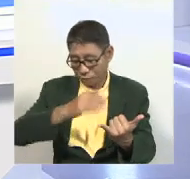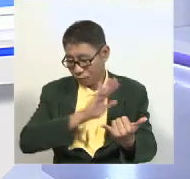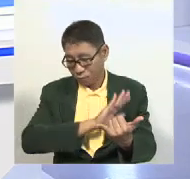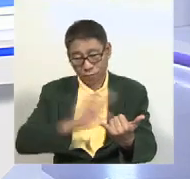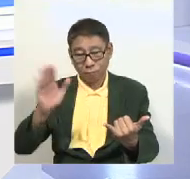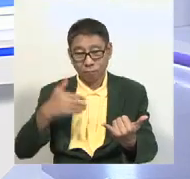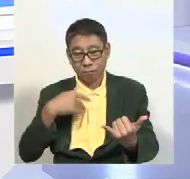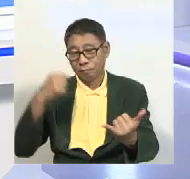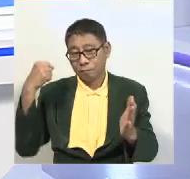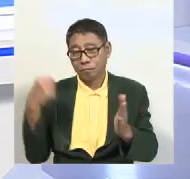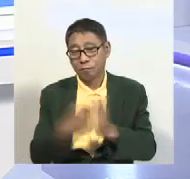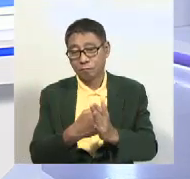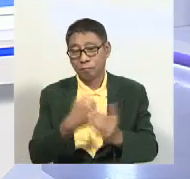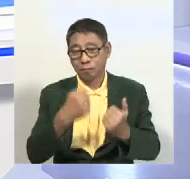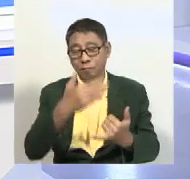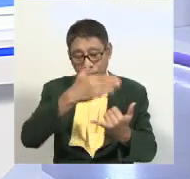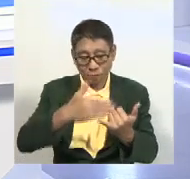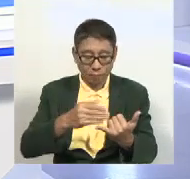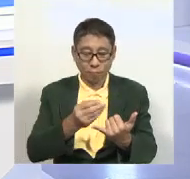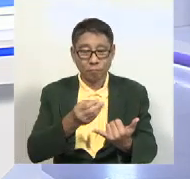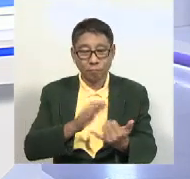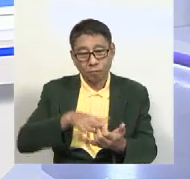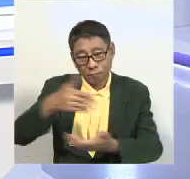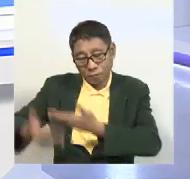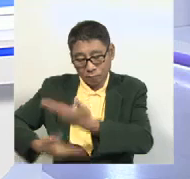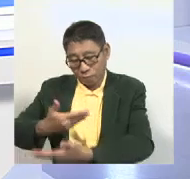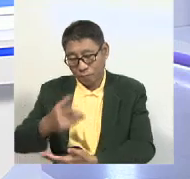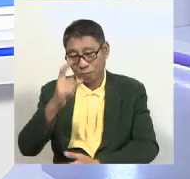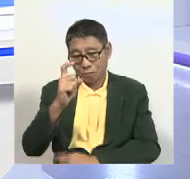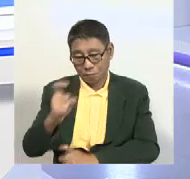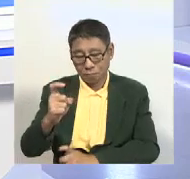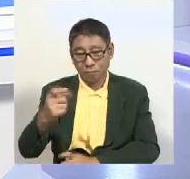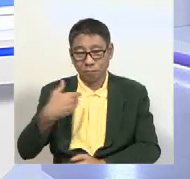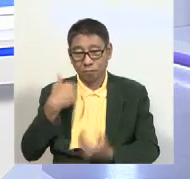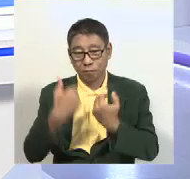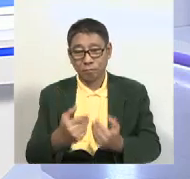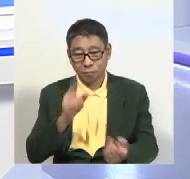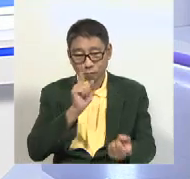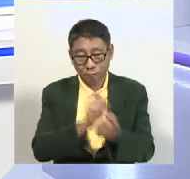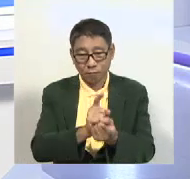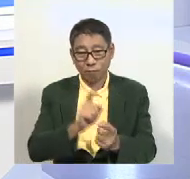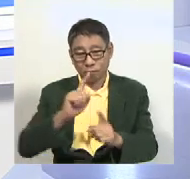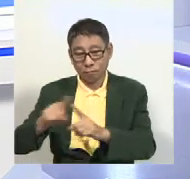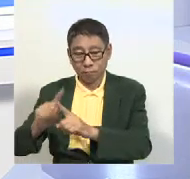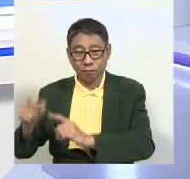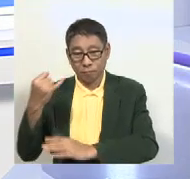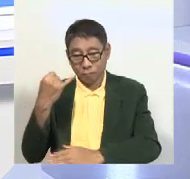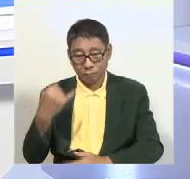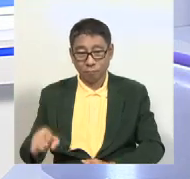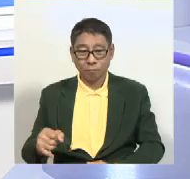ที่สำคัญอย่ารู้สึกว่าเสียดายหมูที่ตายไปแล้วก็ผ่าแล้วแอบเอาออกมาขายอันนี้ถือว่าเสี่ยงมากๆถ้าเกิดพบลักษณะต่างๆที่ผิดปก